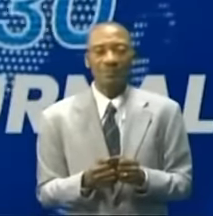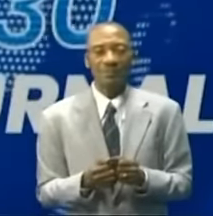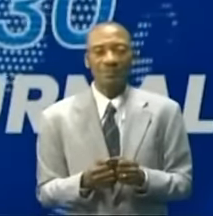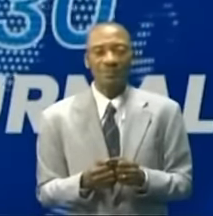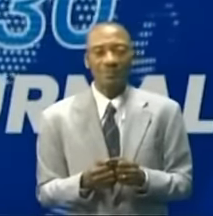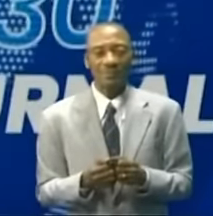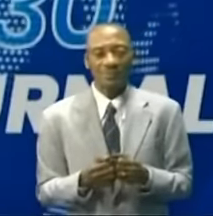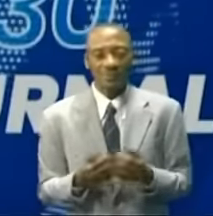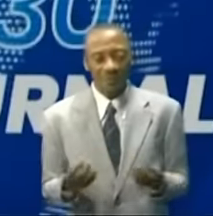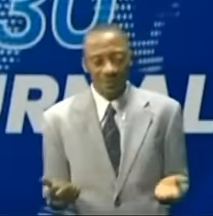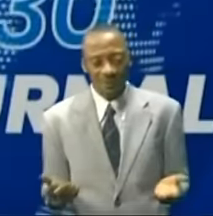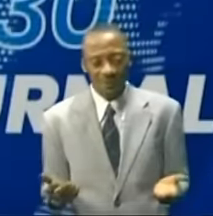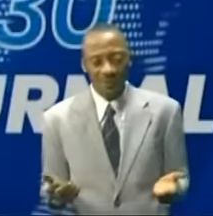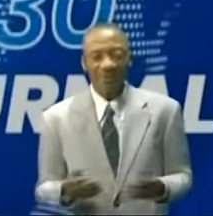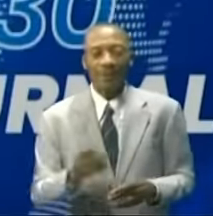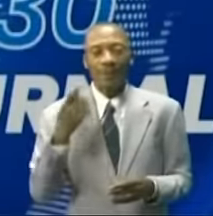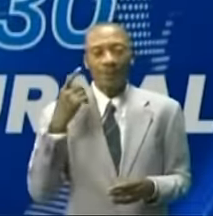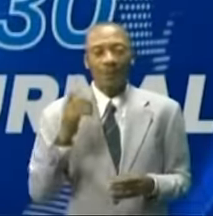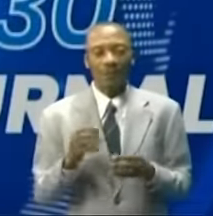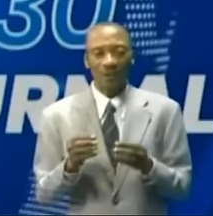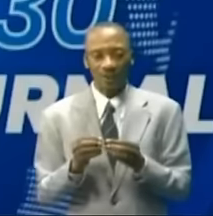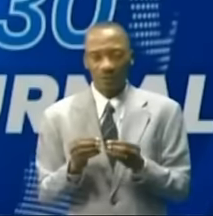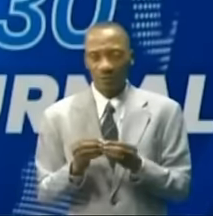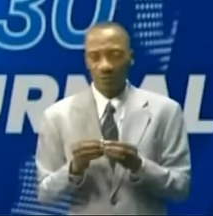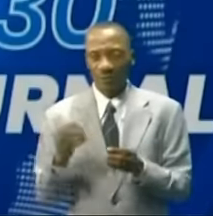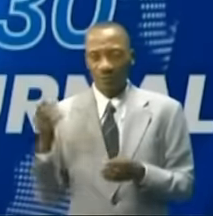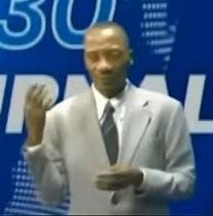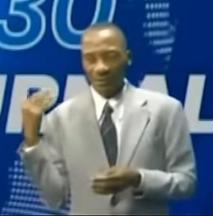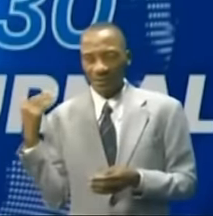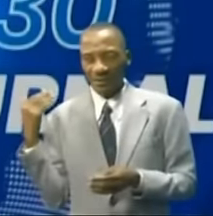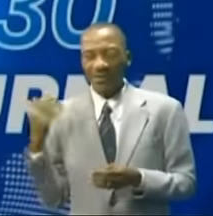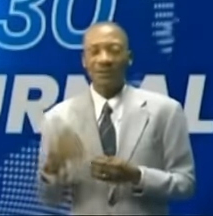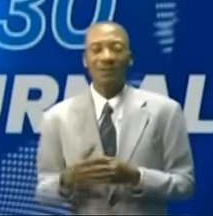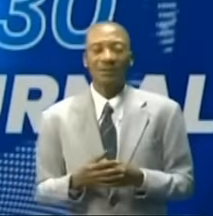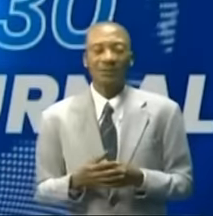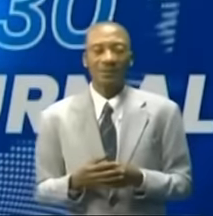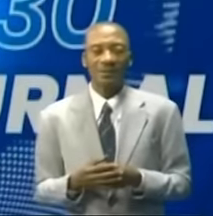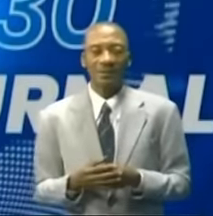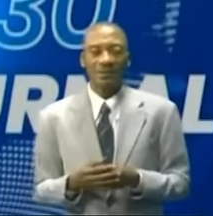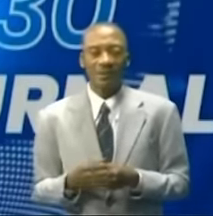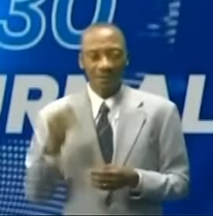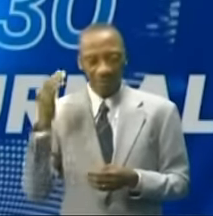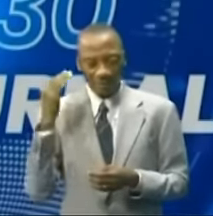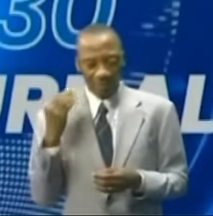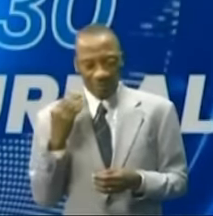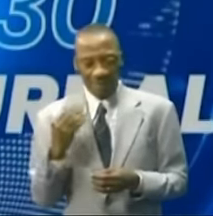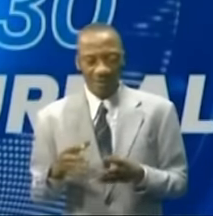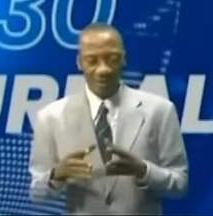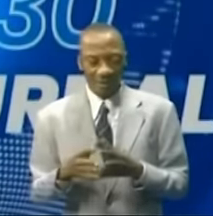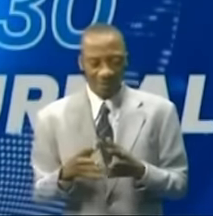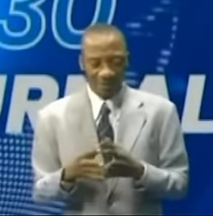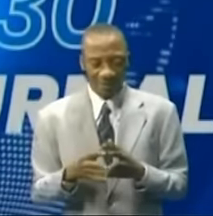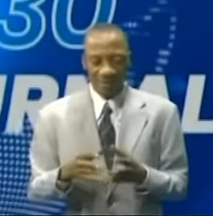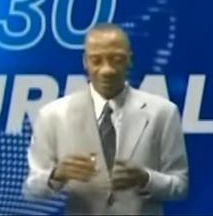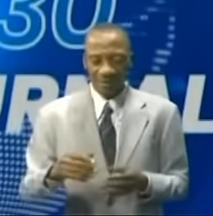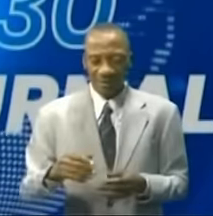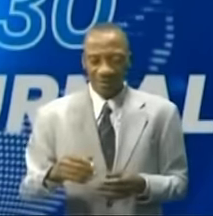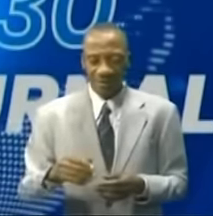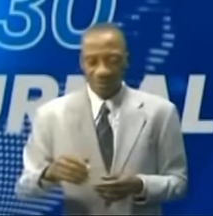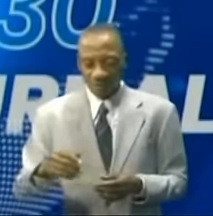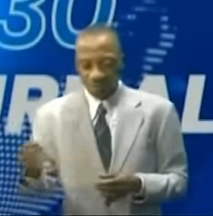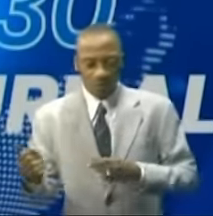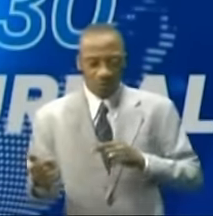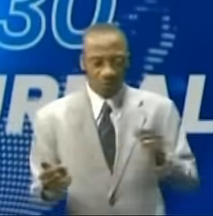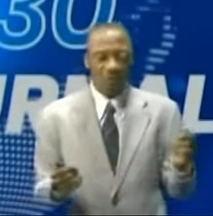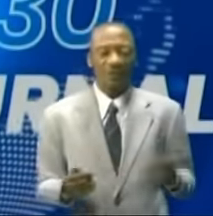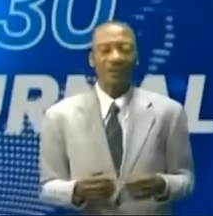désarmement, démobilisation, relèvement communautaire et stabilisation au menu des projets phares du PNUD pour la stabilisation dans